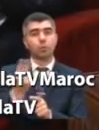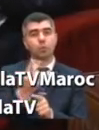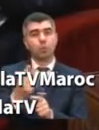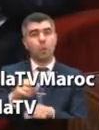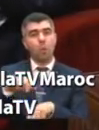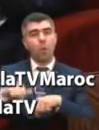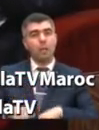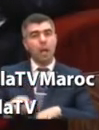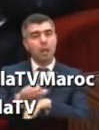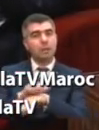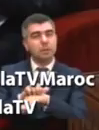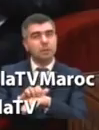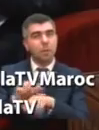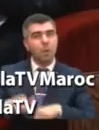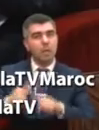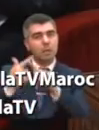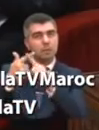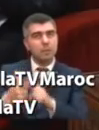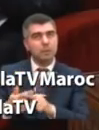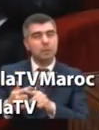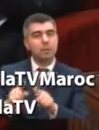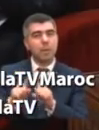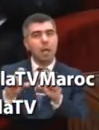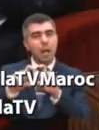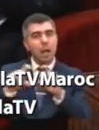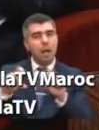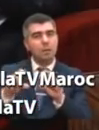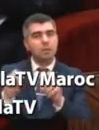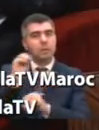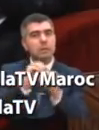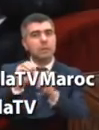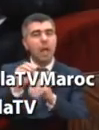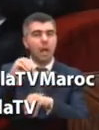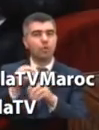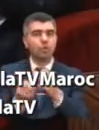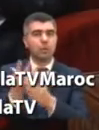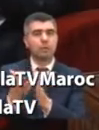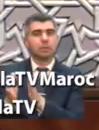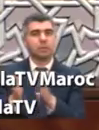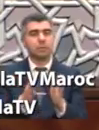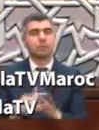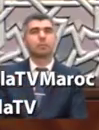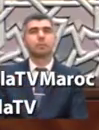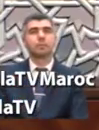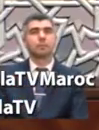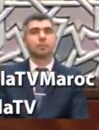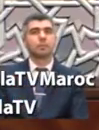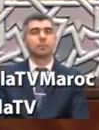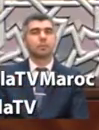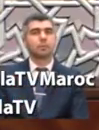الداخلية ووزارة المالية بإعداد مشروع إصلاح نظام الراميد. شكرا. تعقيب سيد النائب.